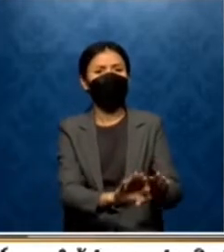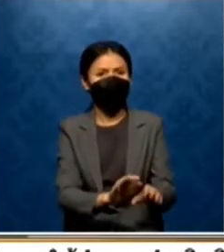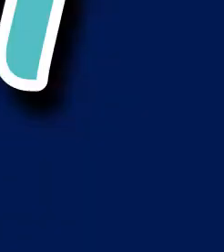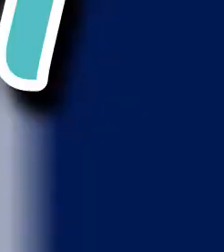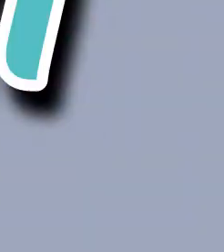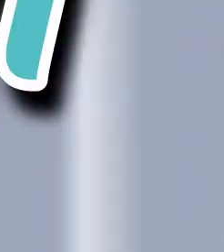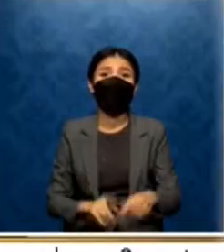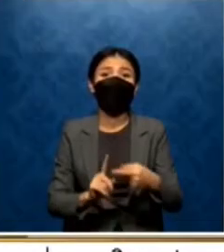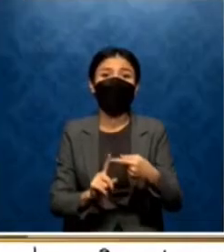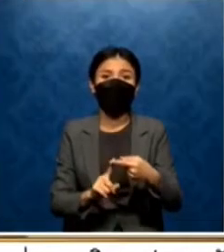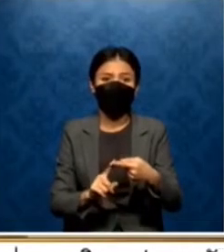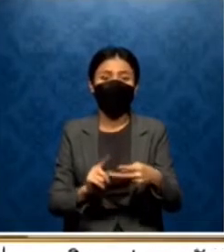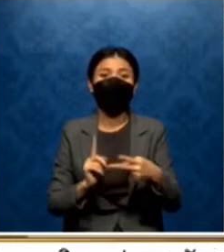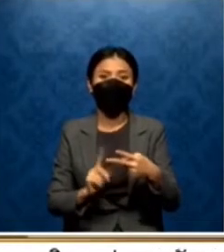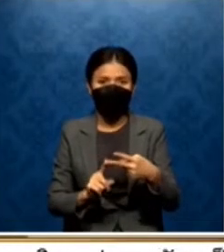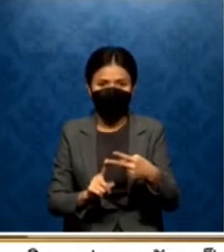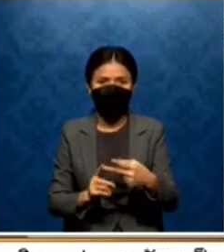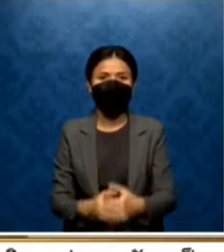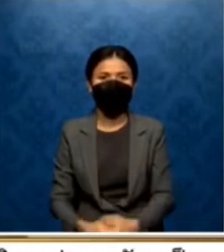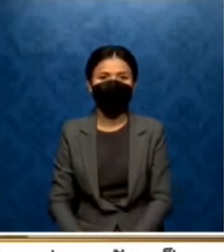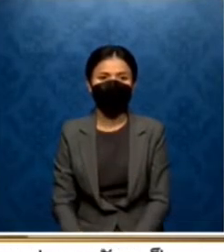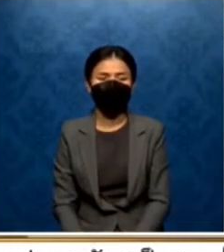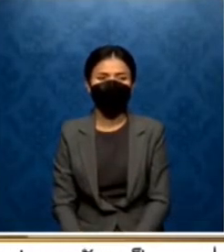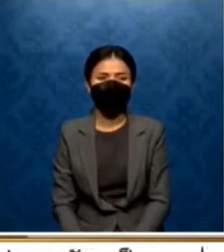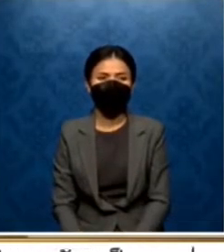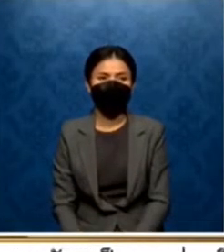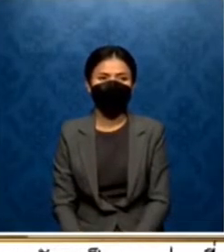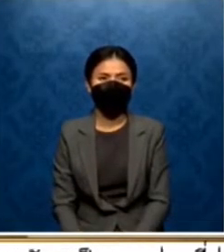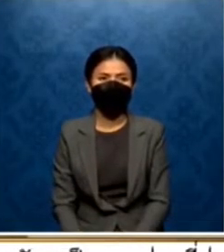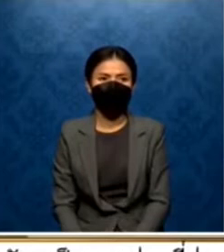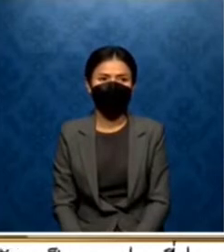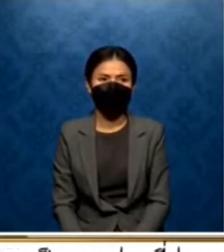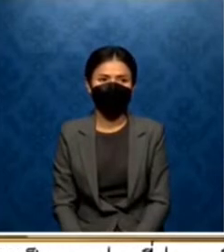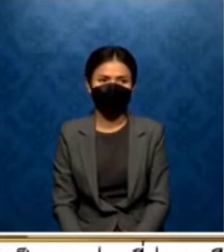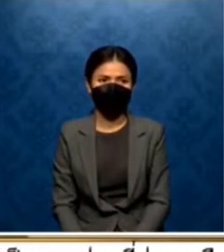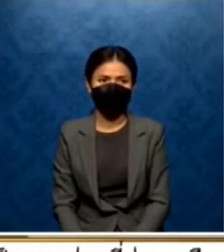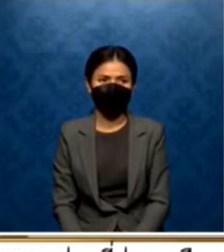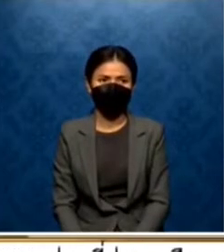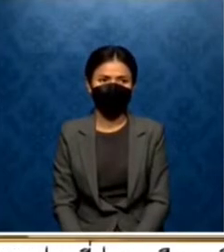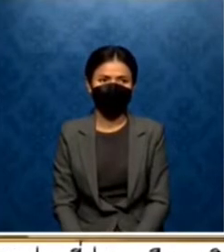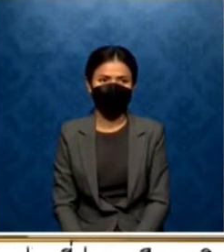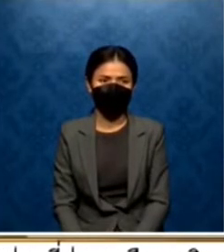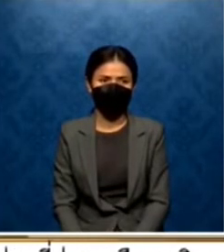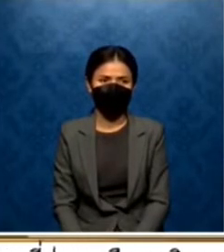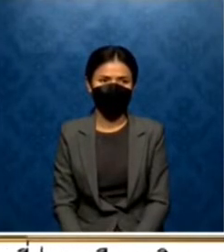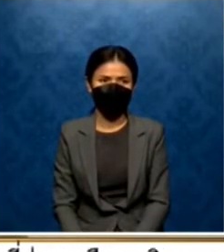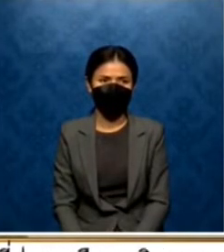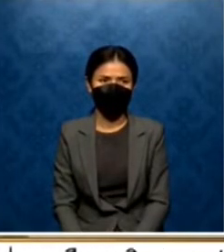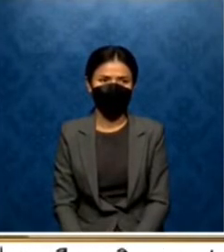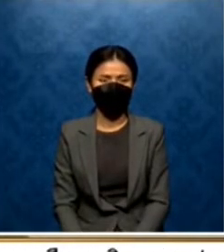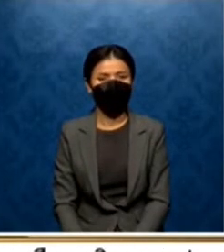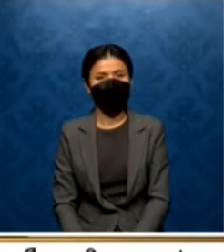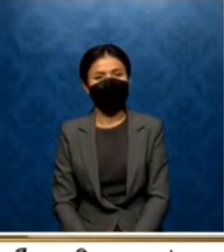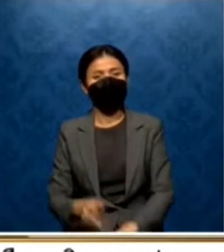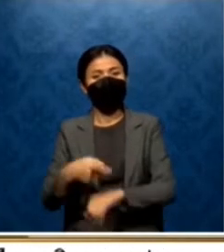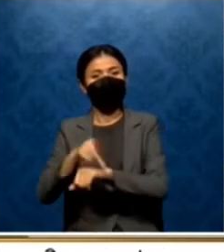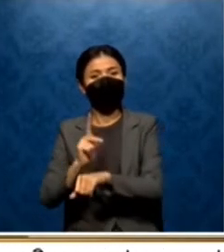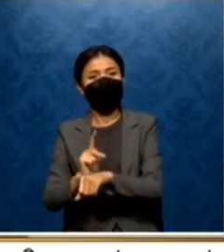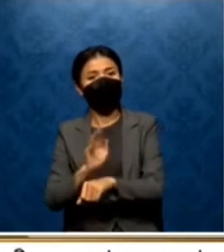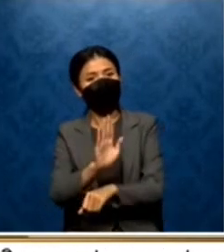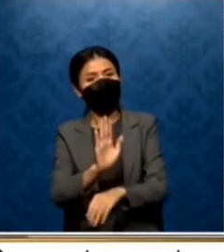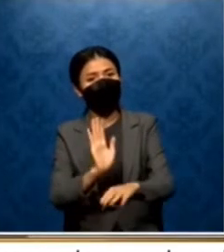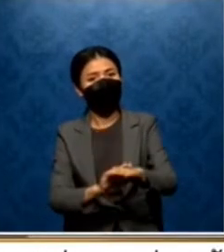บประมาณแผ่นดินเรื่องที่สองครับท่านประธานครับ แต่ที่ผมขออนุญาต ชูให้พี่น้องประชาชนดูครับ คุณวิรัตน์ฮะ ครับครับท่านประธ